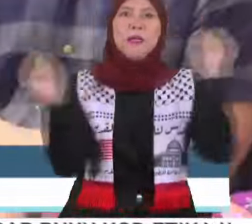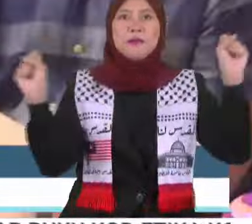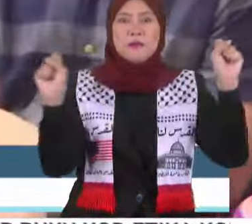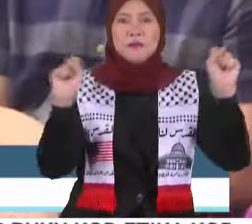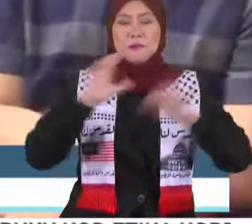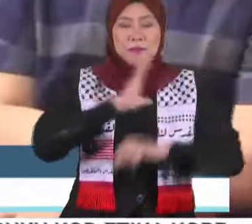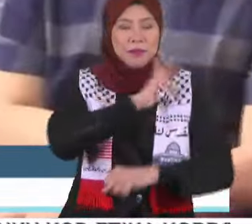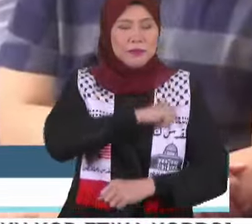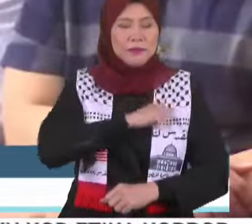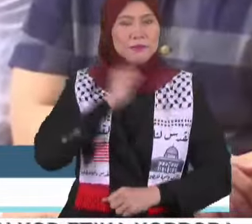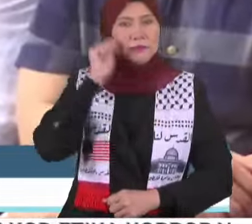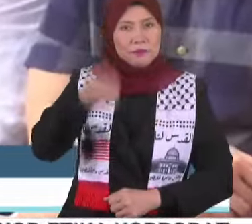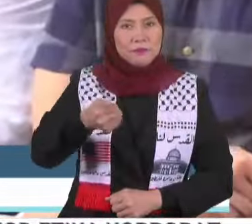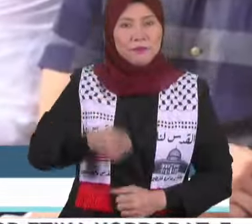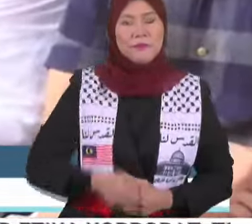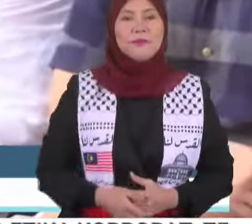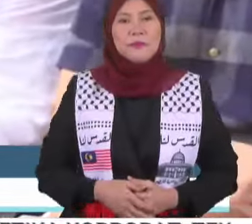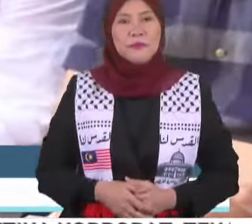Palestin esok.